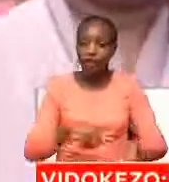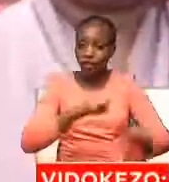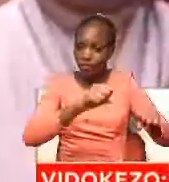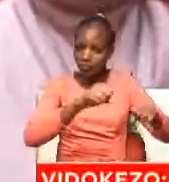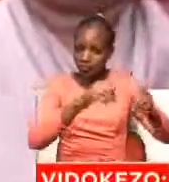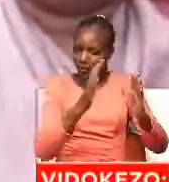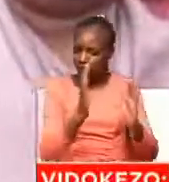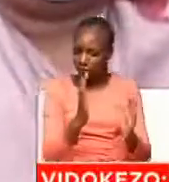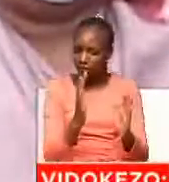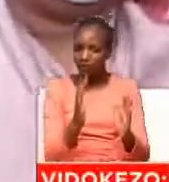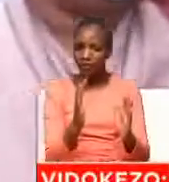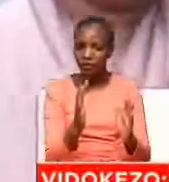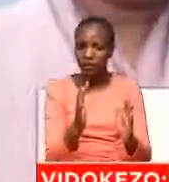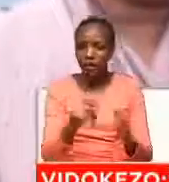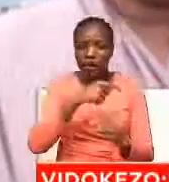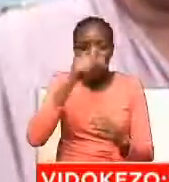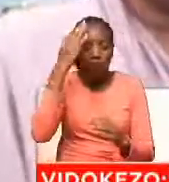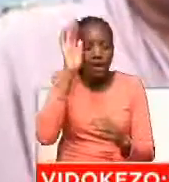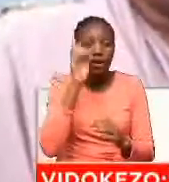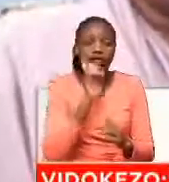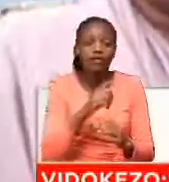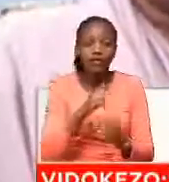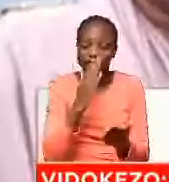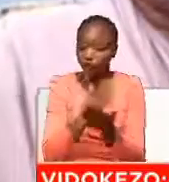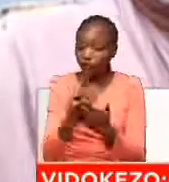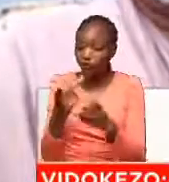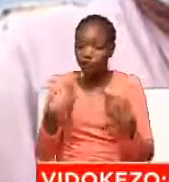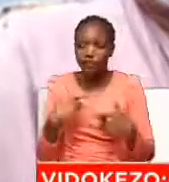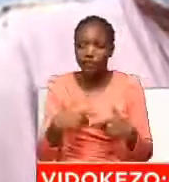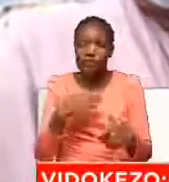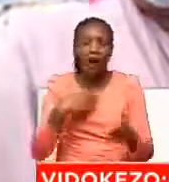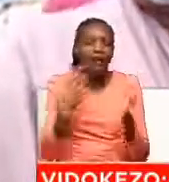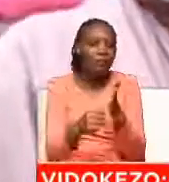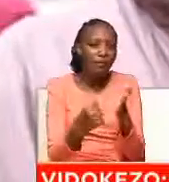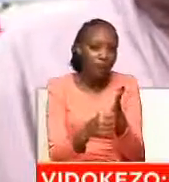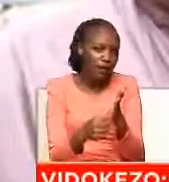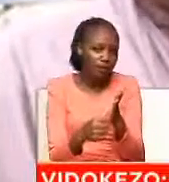riders, tunajua hawa kweli wanakuanga na shida.